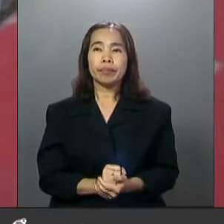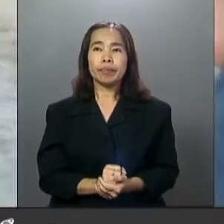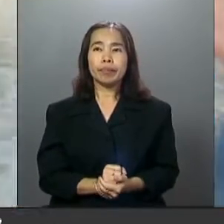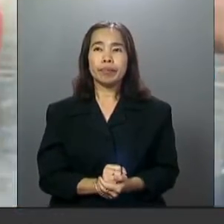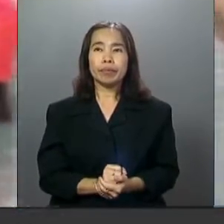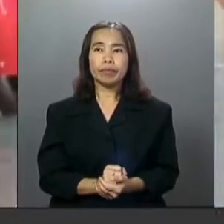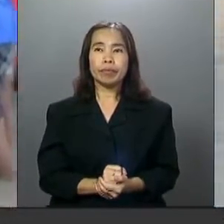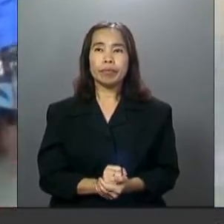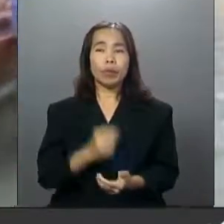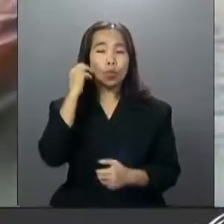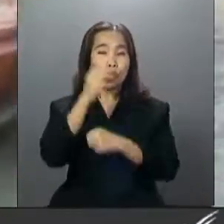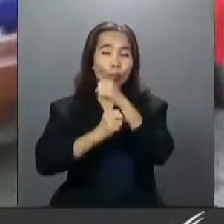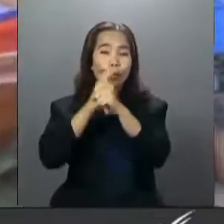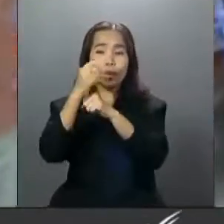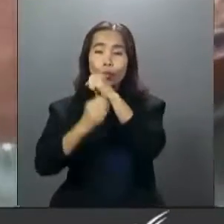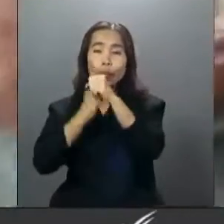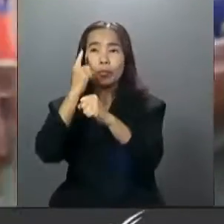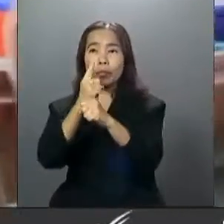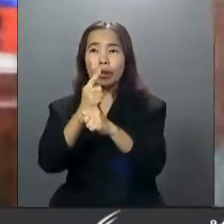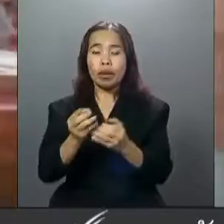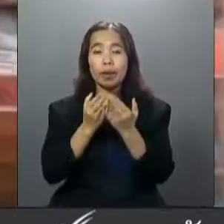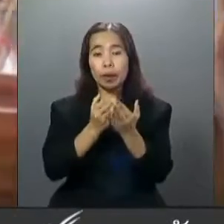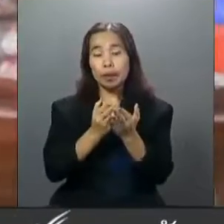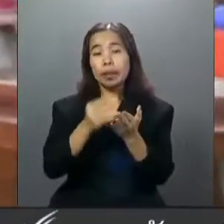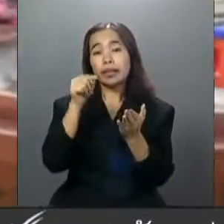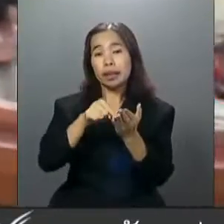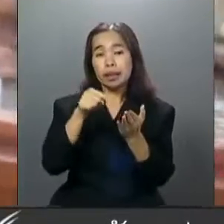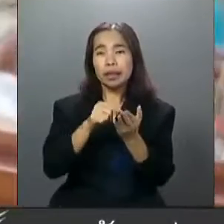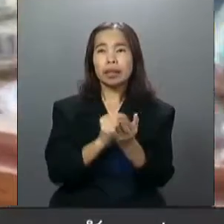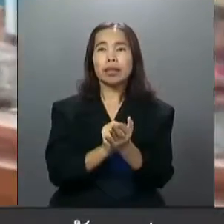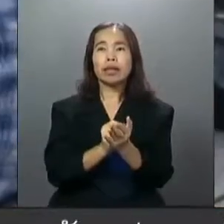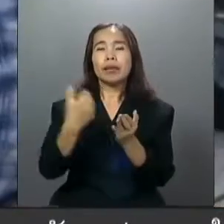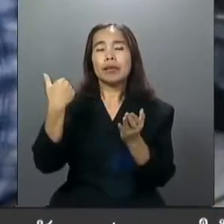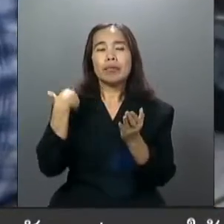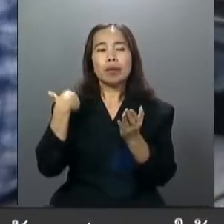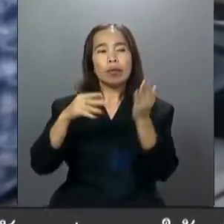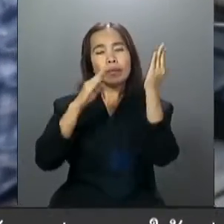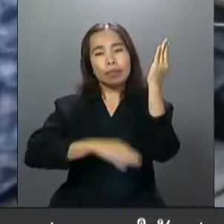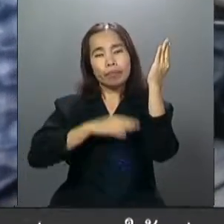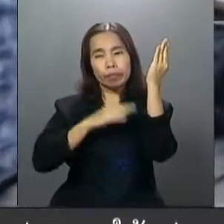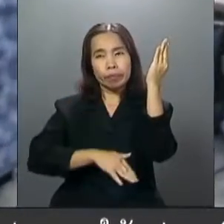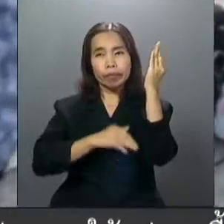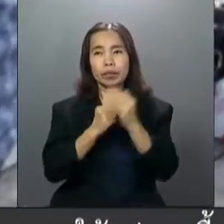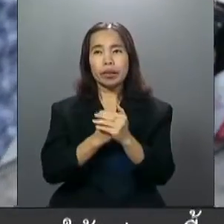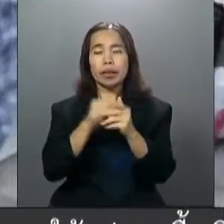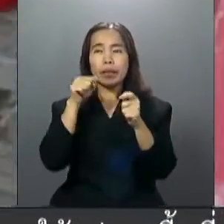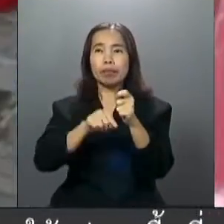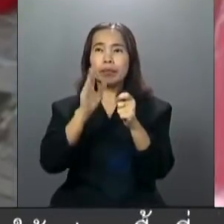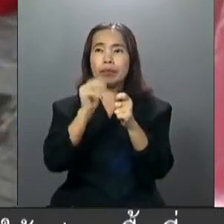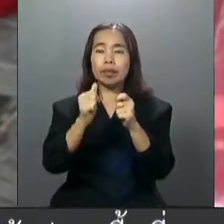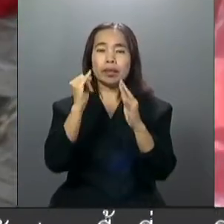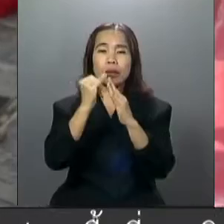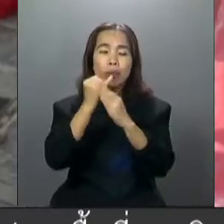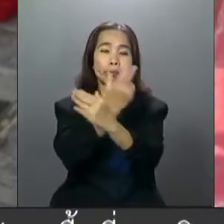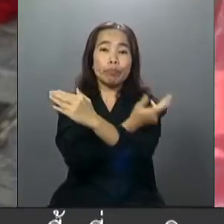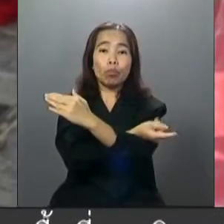ในทุกๆปีกลุ่มชาติพันธุ์ชาวเลลาวัยหรือชาวอุรักลาโวยตำบลลาวัยอำเภอเมืองจังหวัดภูเก็ต